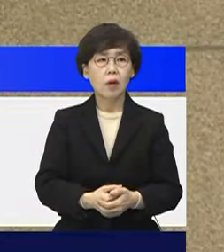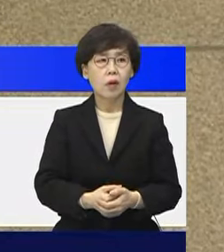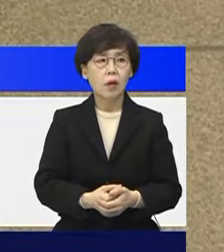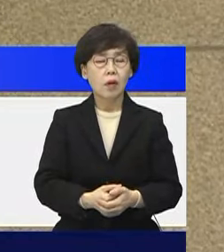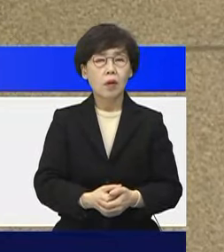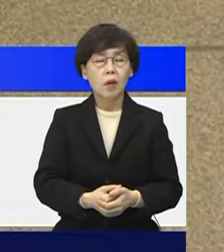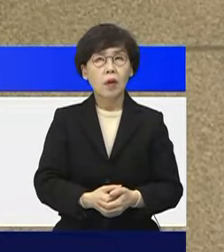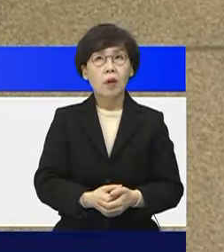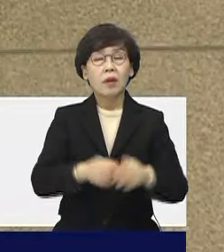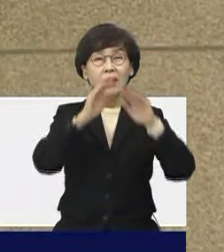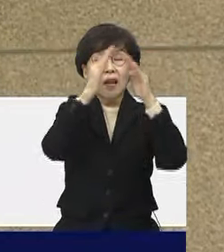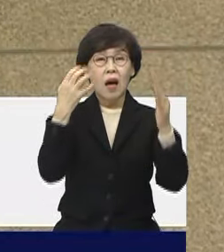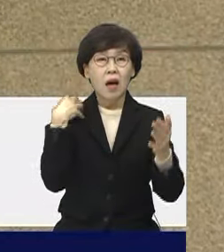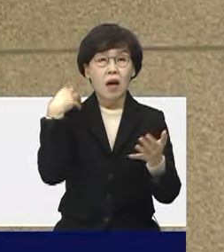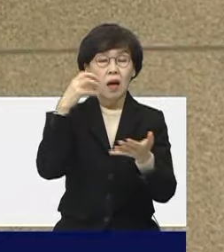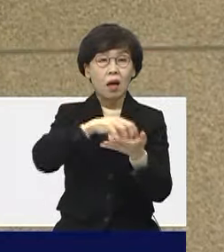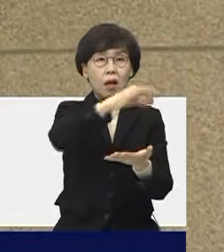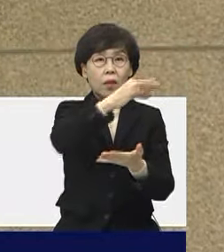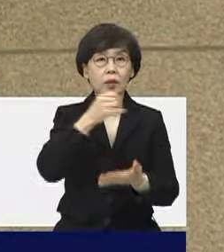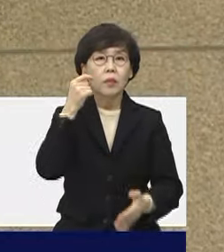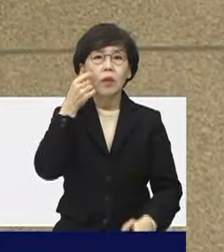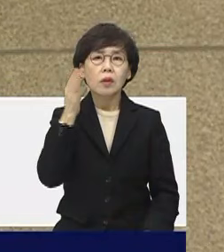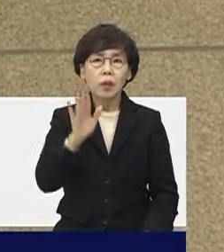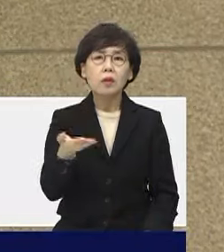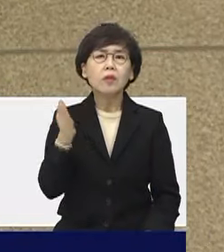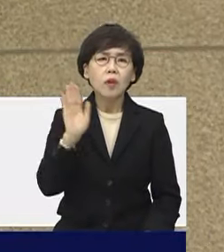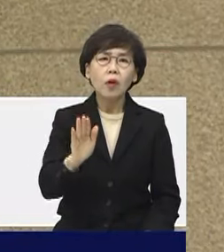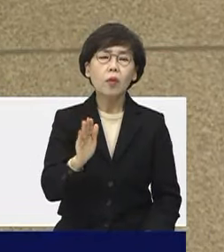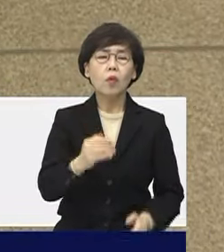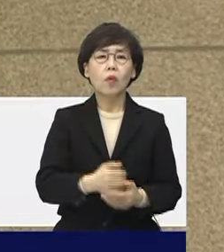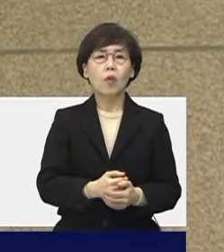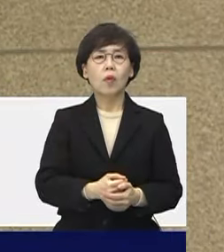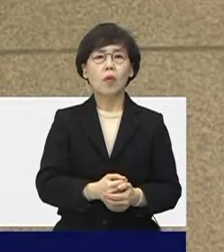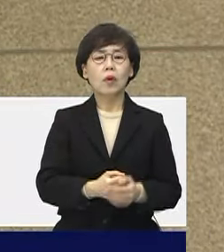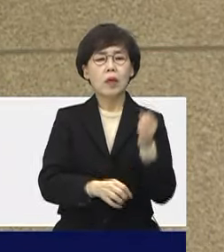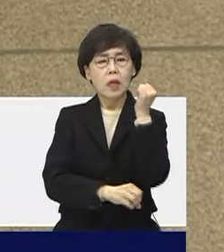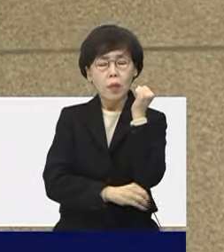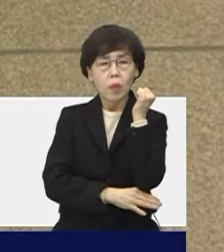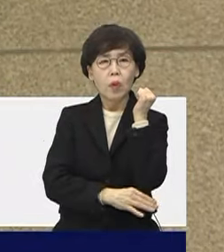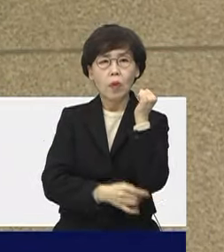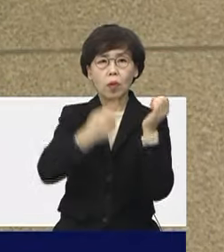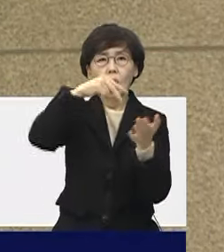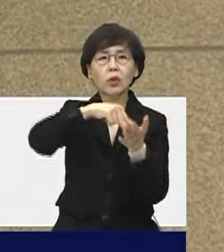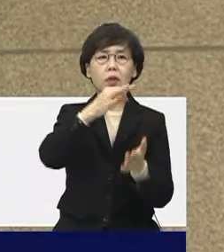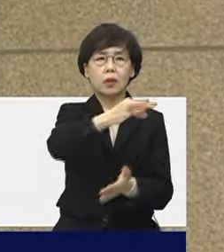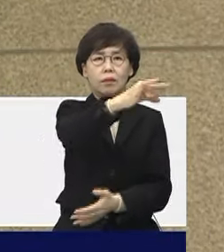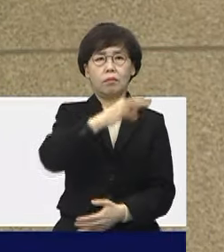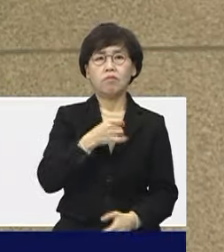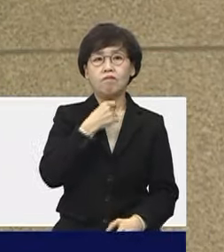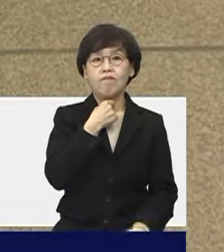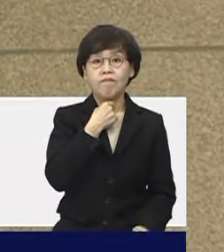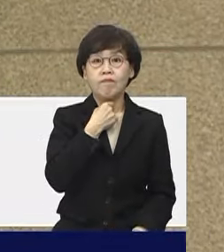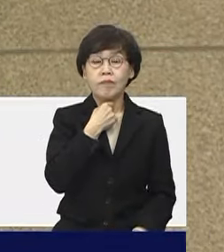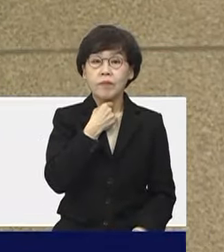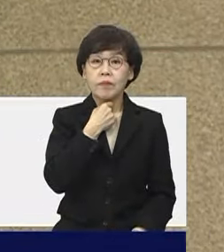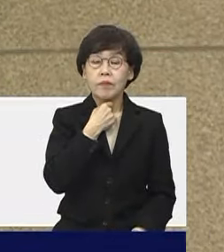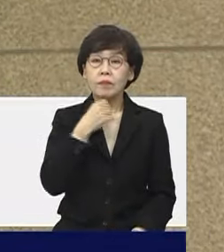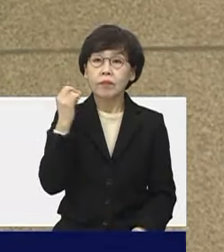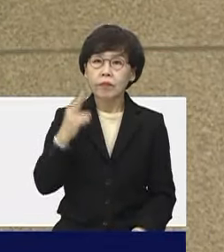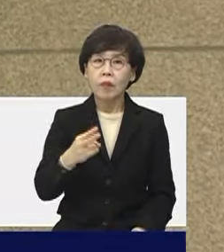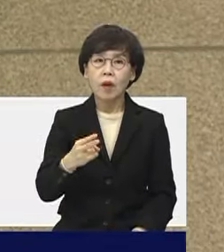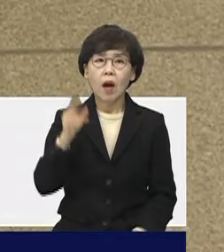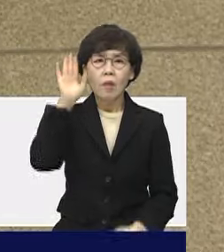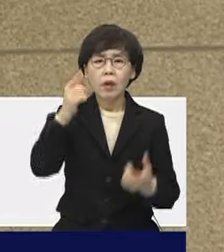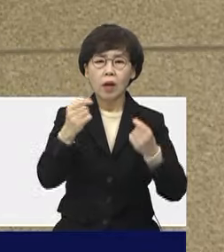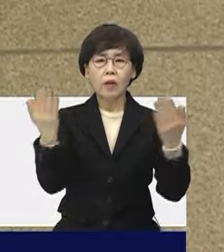없겠지만 그래도 최소한의 보증금은 다 돌려받았으면 좋겠고 그리고 다시는